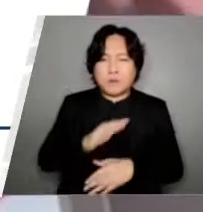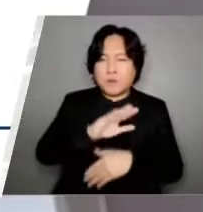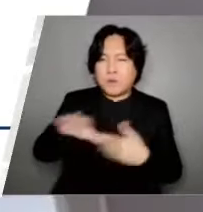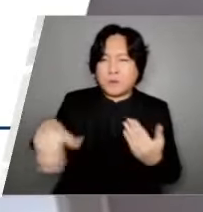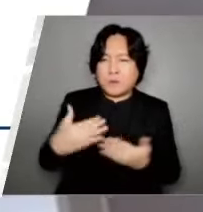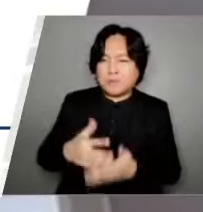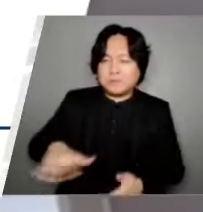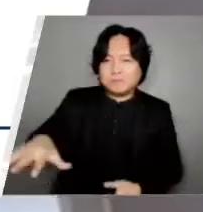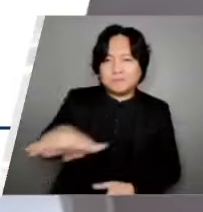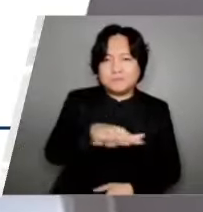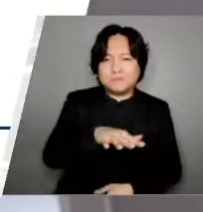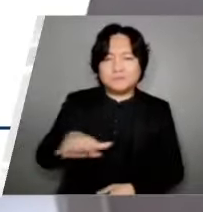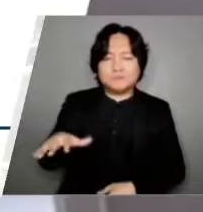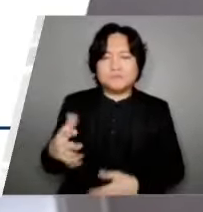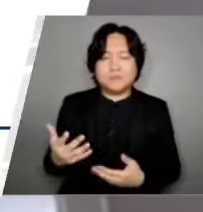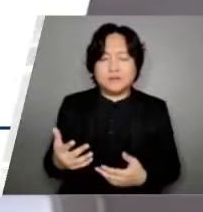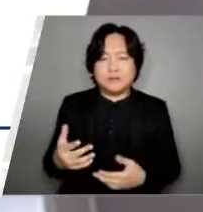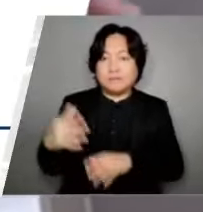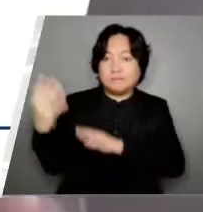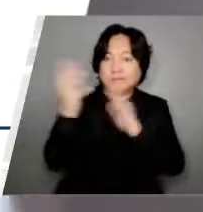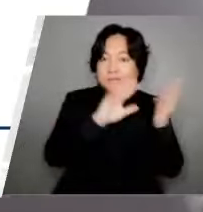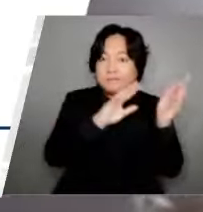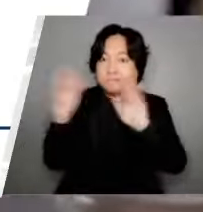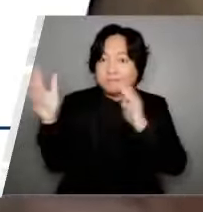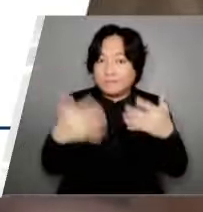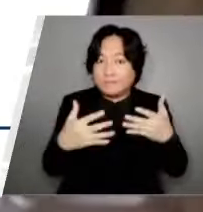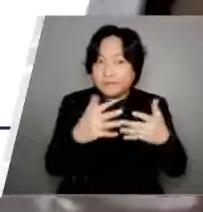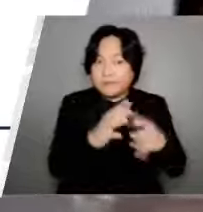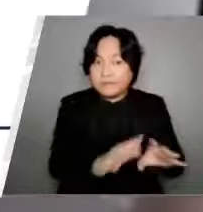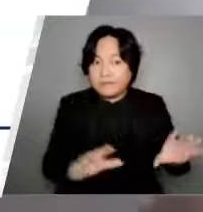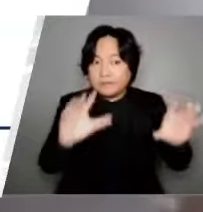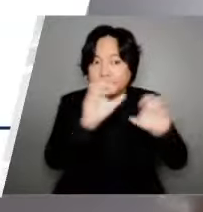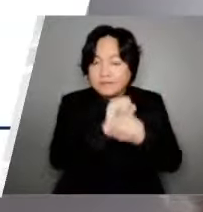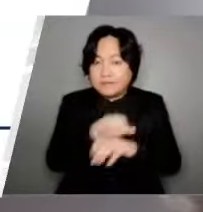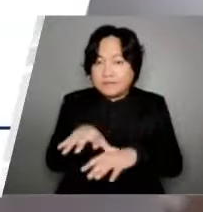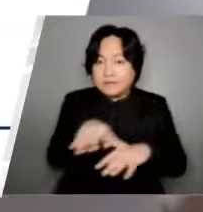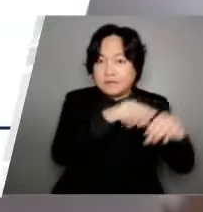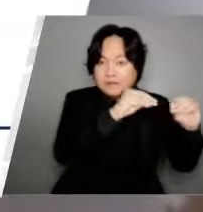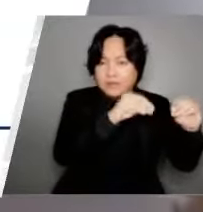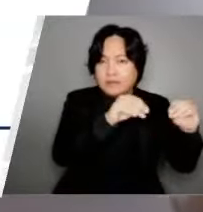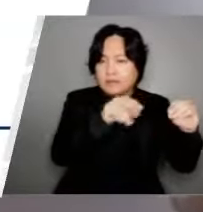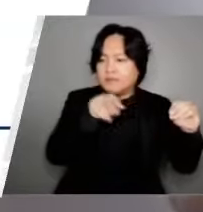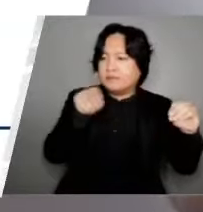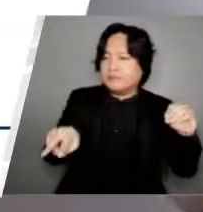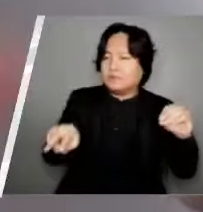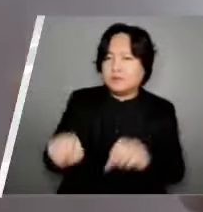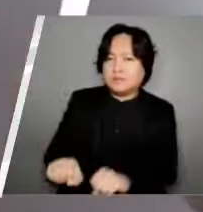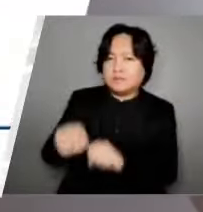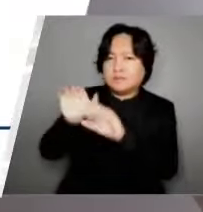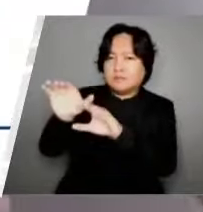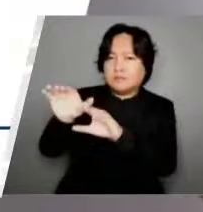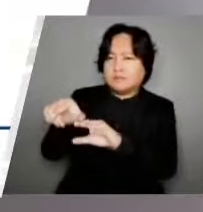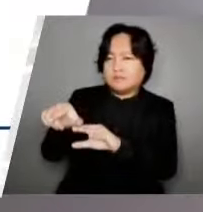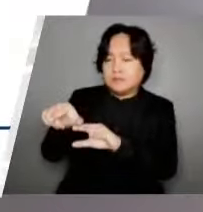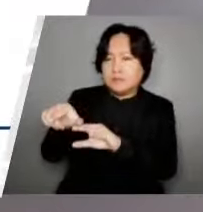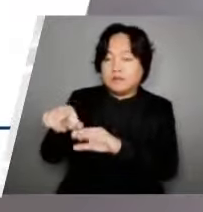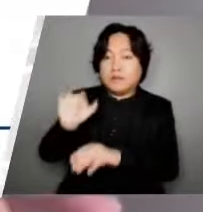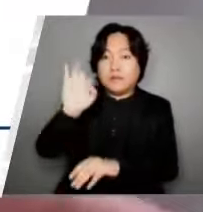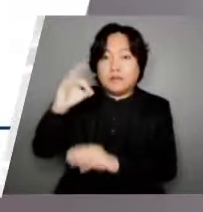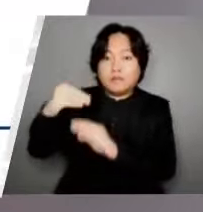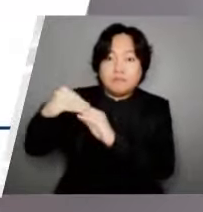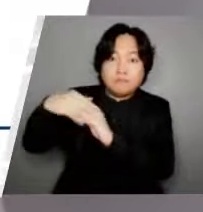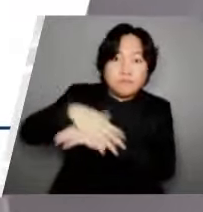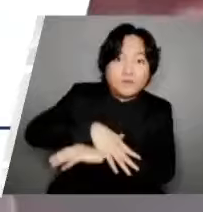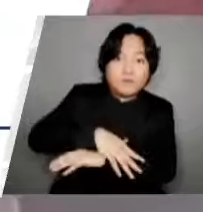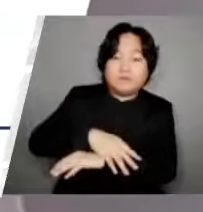after the storm. Pag nakita mo yung gumuguho, kaitan mo lang sa taas. Last year, hindi